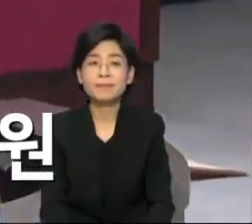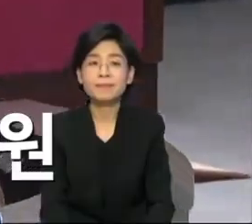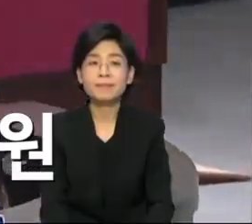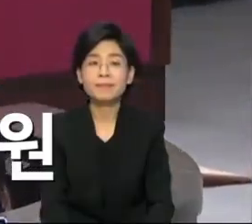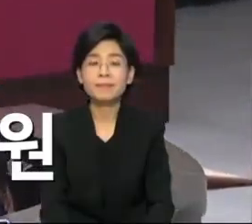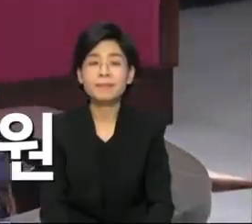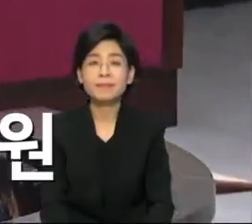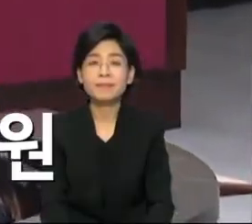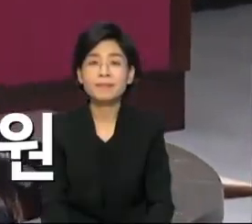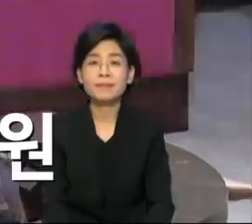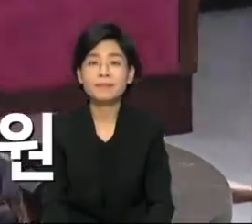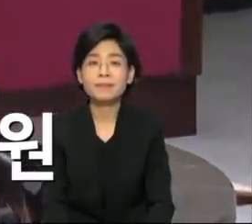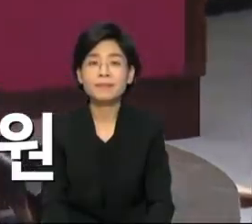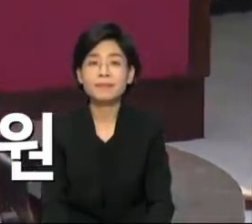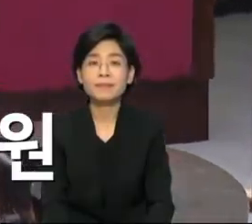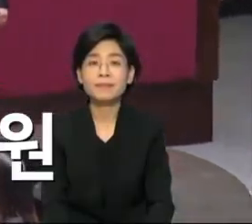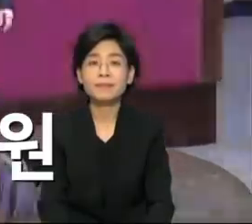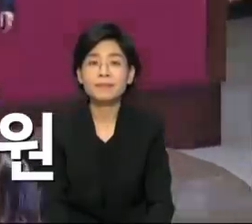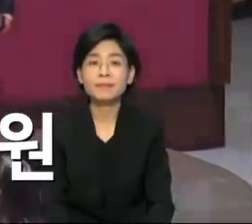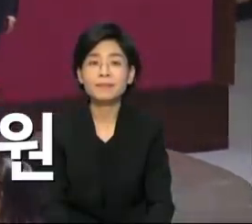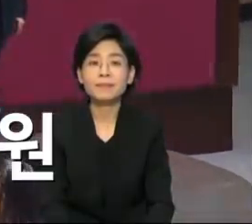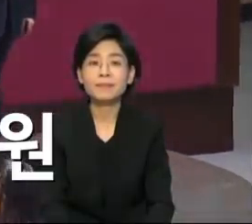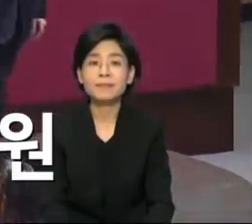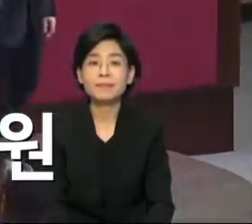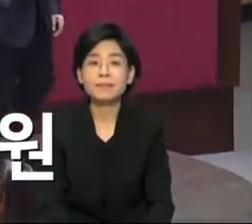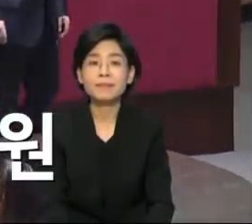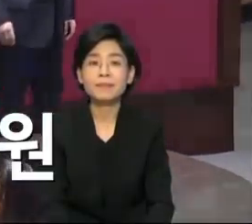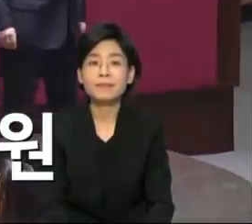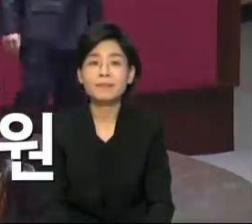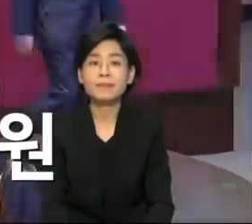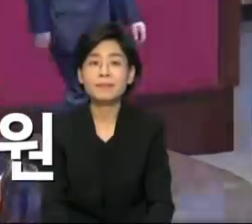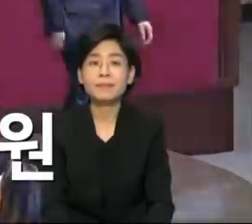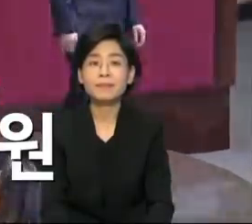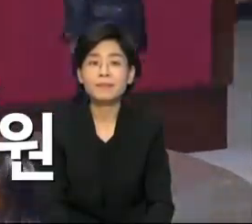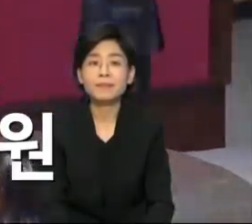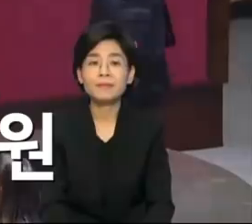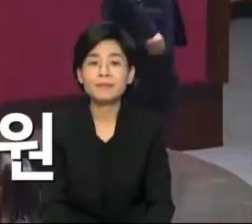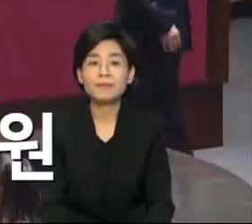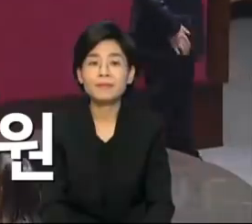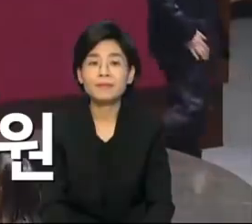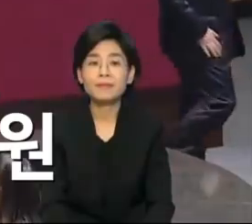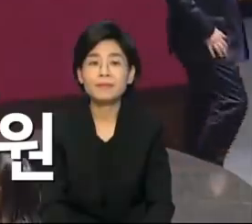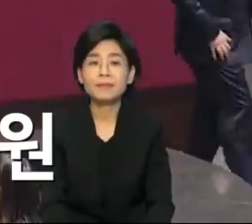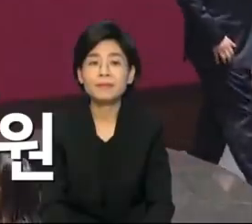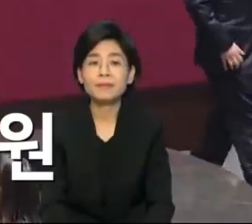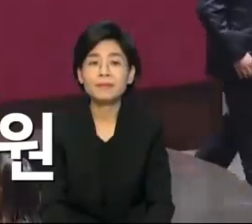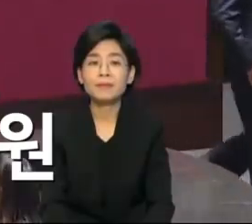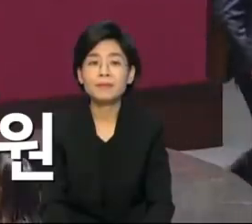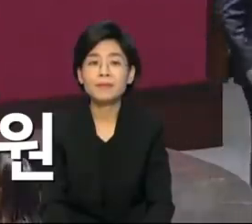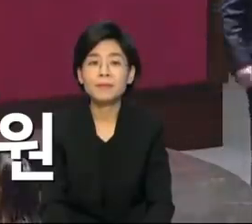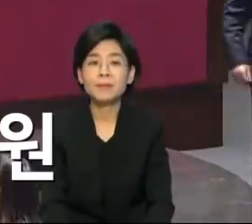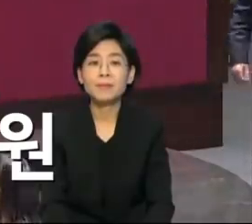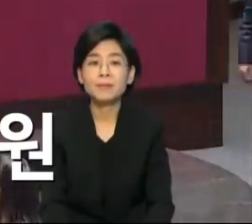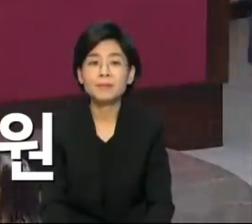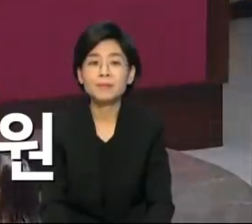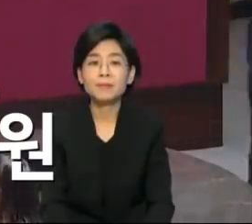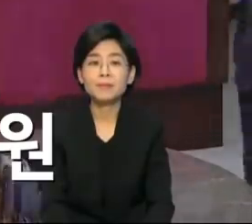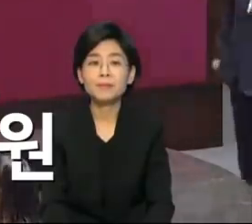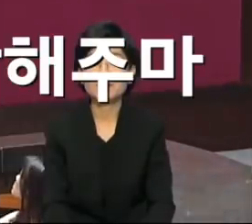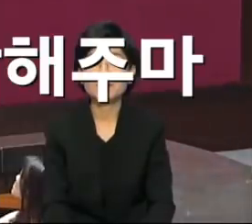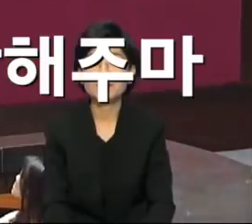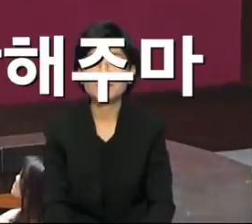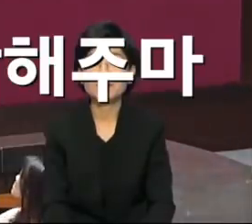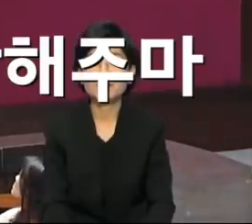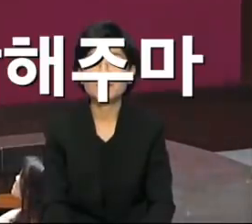원내대표님 발언을 계속해 주세요. 안 하면 정해 선포할게요. 어서 가세요. 가세요. 그냥 계속